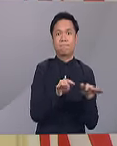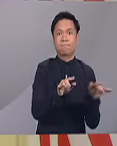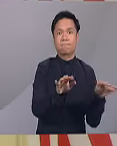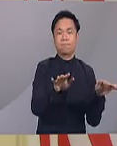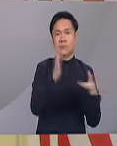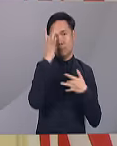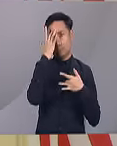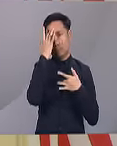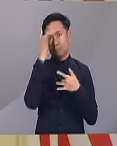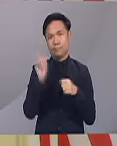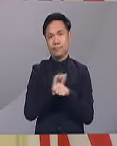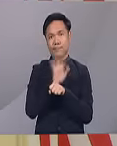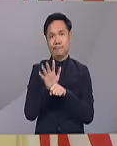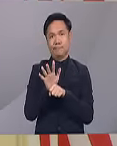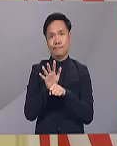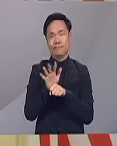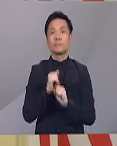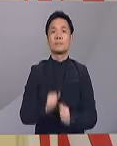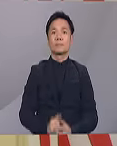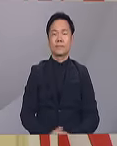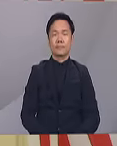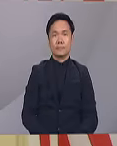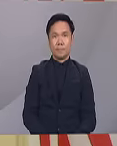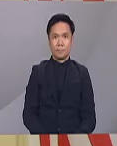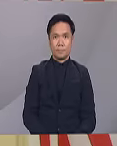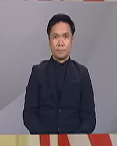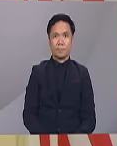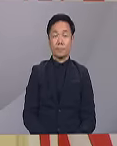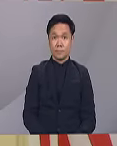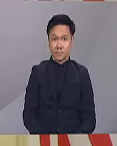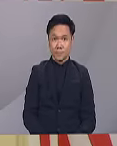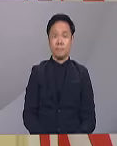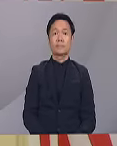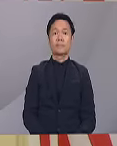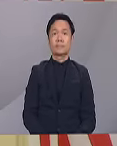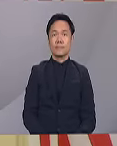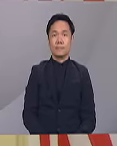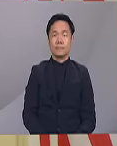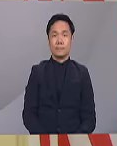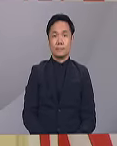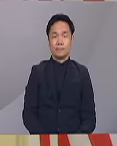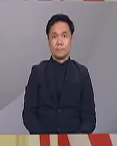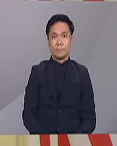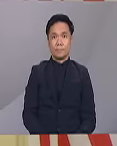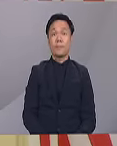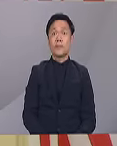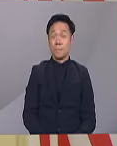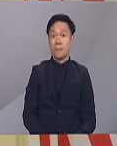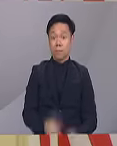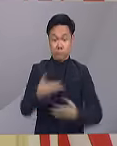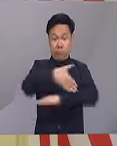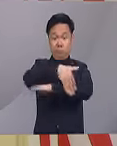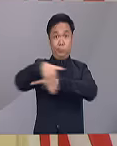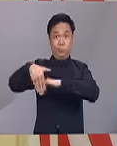menularkan COVID-19 di kalangan rakyat kita. Dan memang, seperti saya katakan, bahawa kawalan sempadan dan